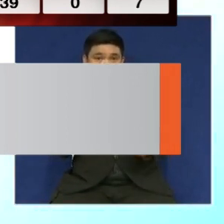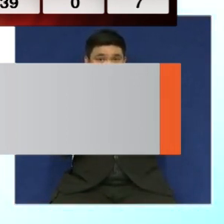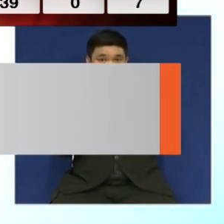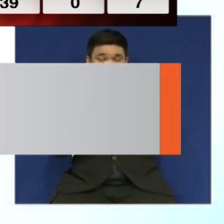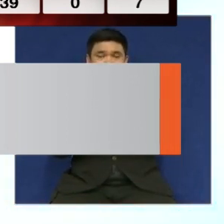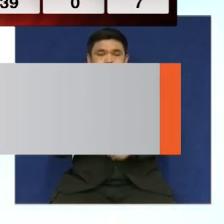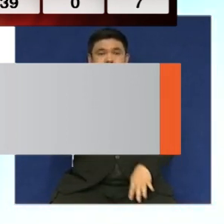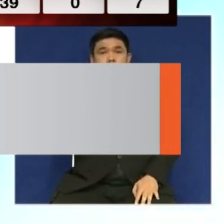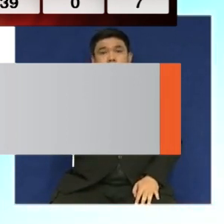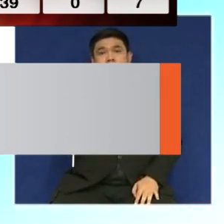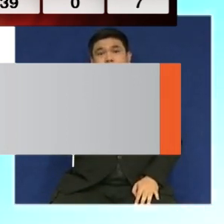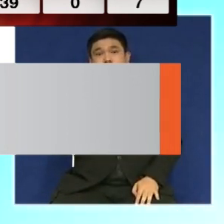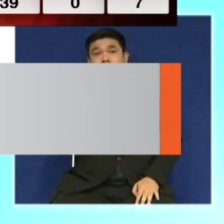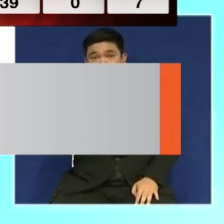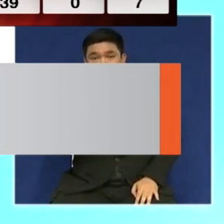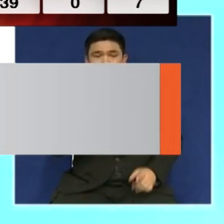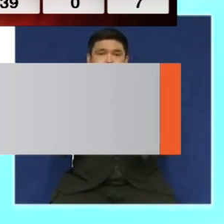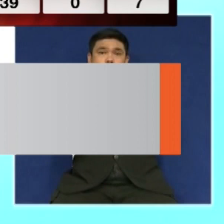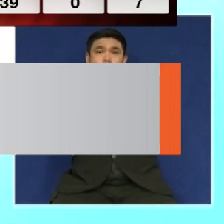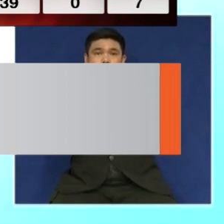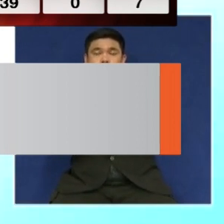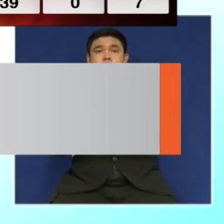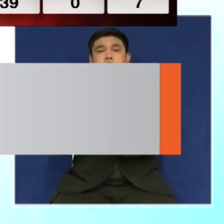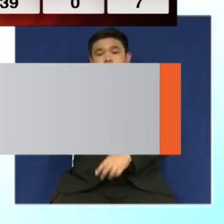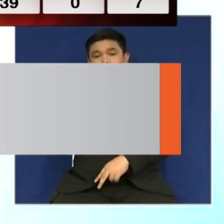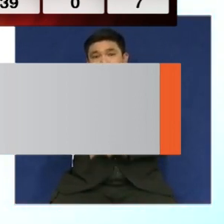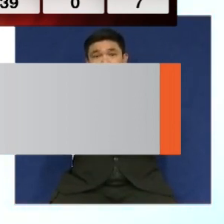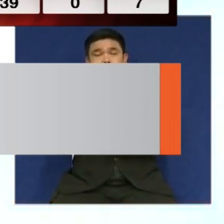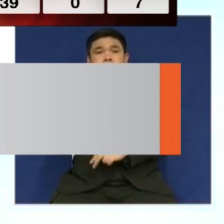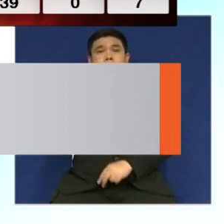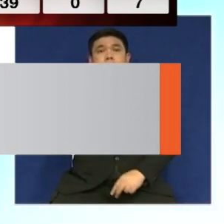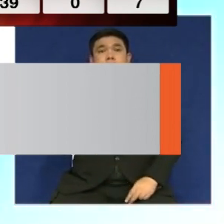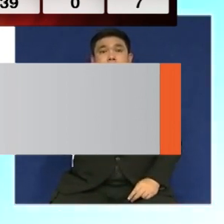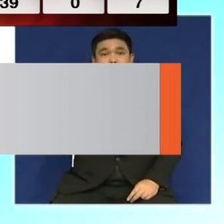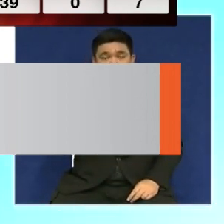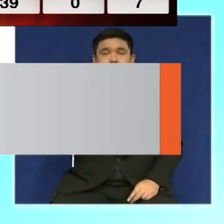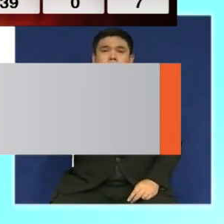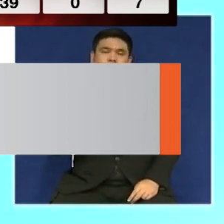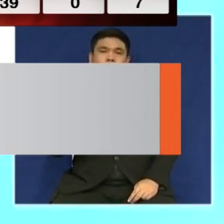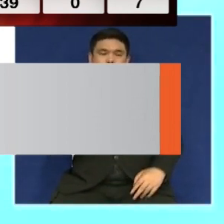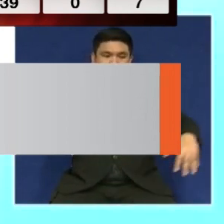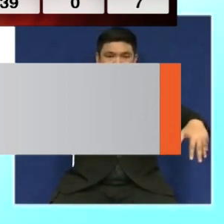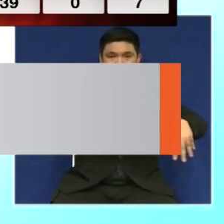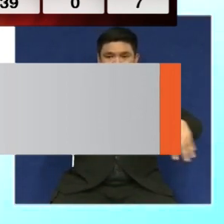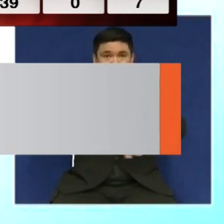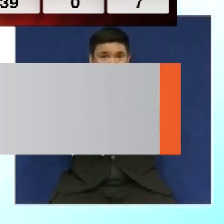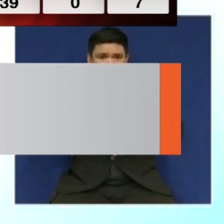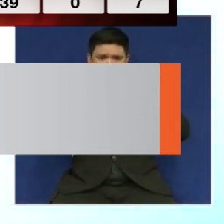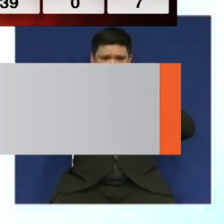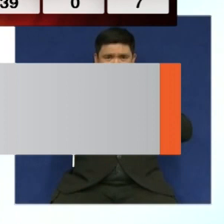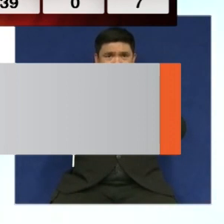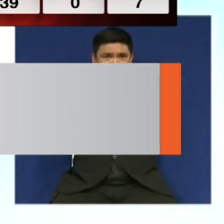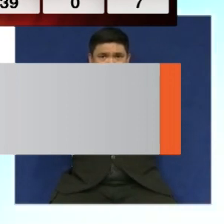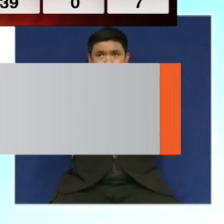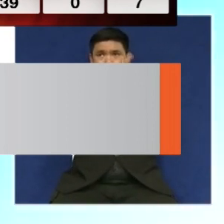ป449รายนะครับพบเชื้อ18รายก็คิดเป็น 4% นะครับเช่นเดียวกันนะ2ชุมชนนี้ซึ่งอยู่ในวงนอกออ